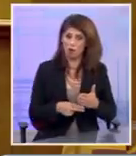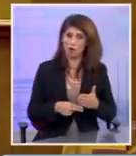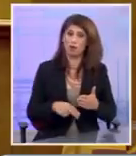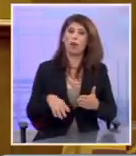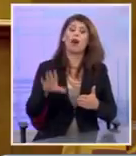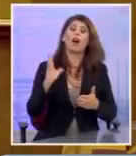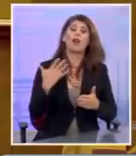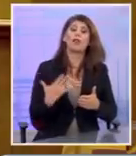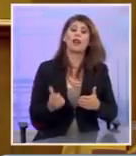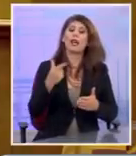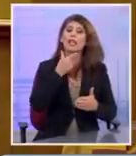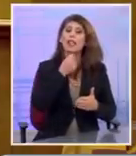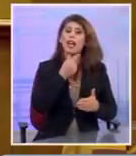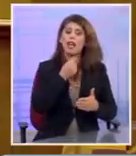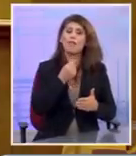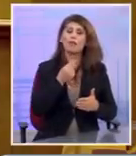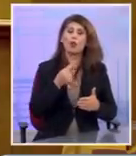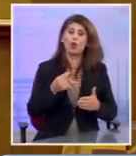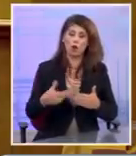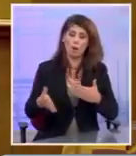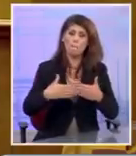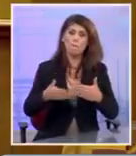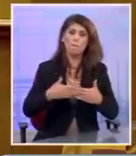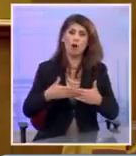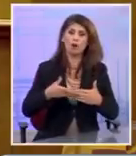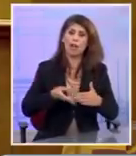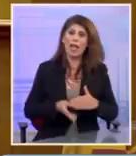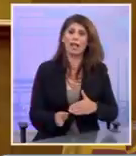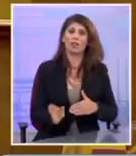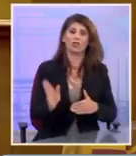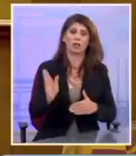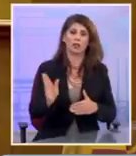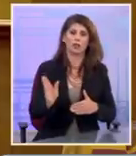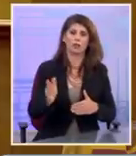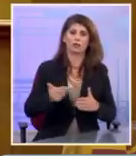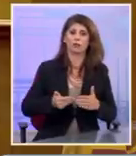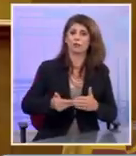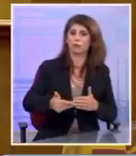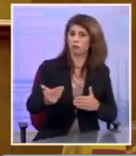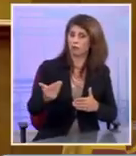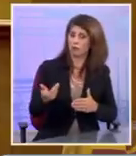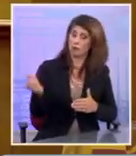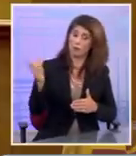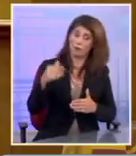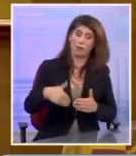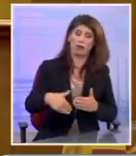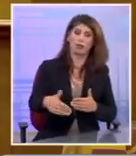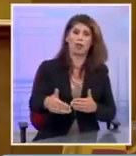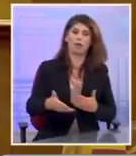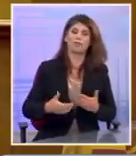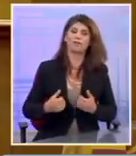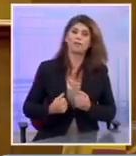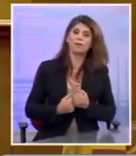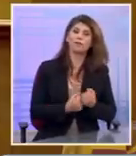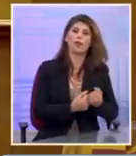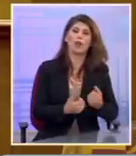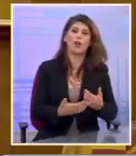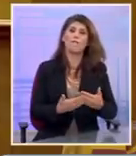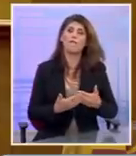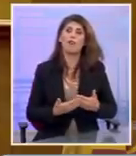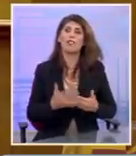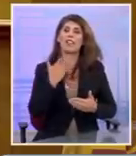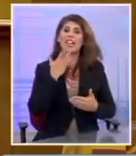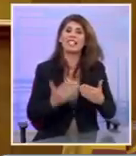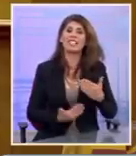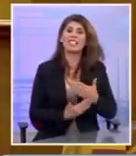δεν βρίσκει εύκολα την πόρτα της εξόδου». Λίγες μέρες αργότερα, στηριζόμενος στη βοήθεια της